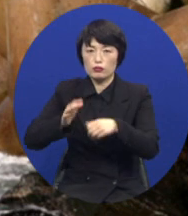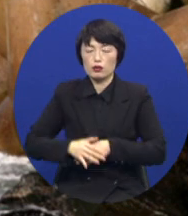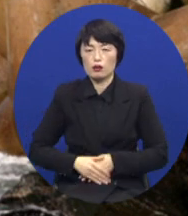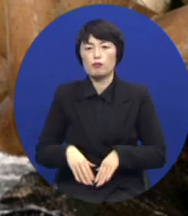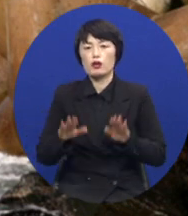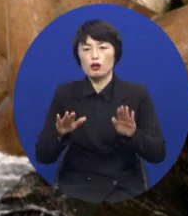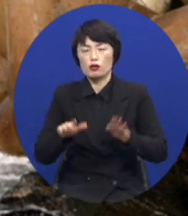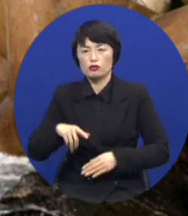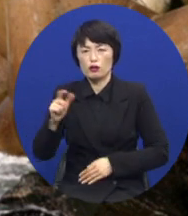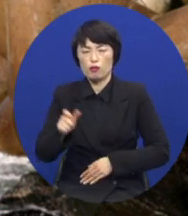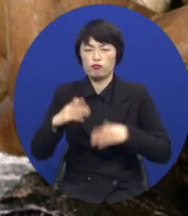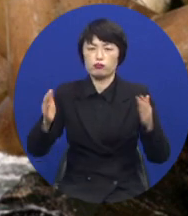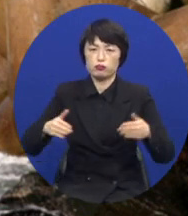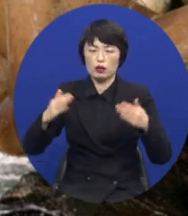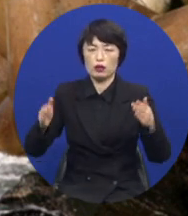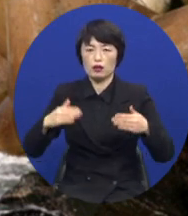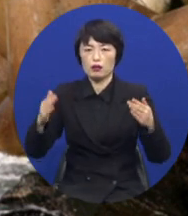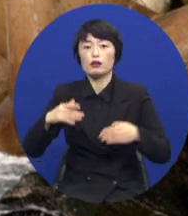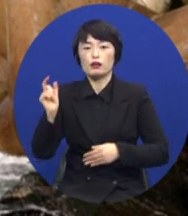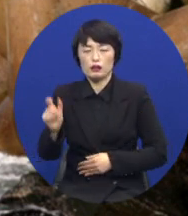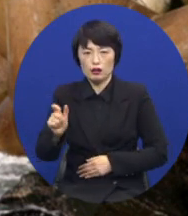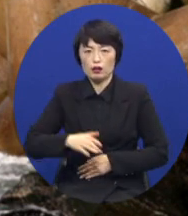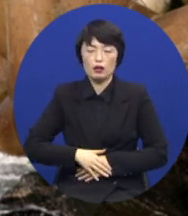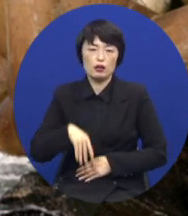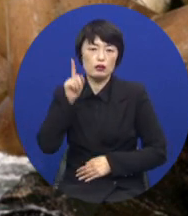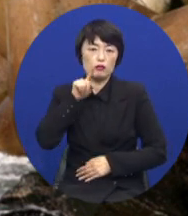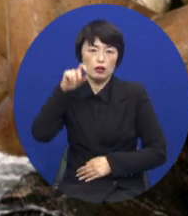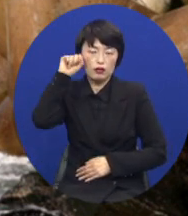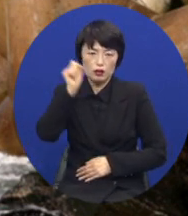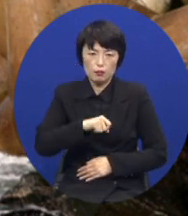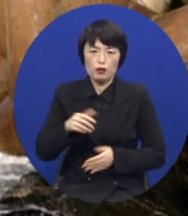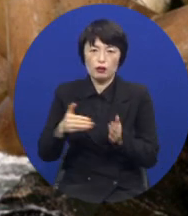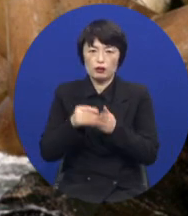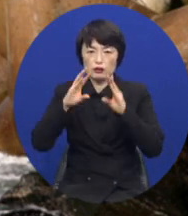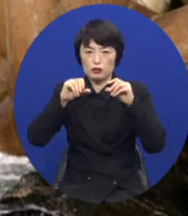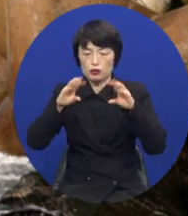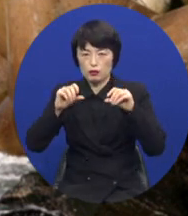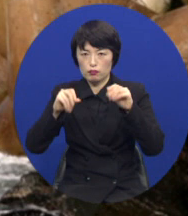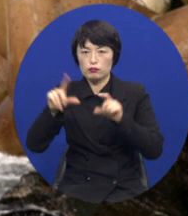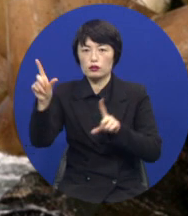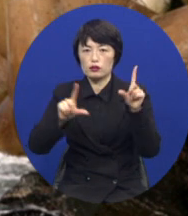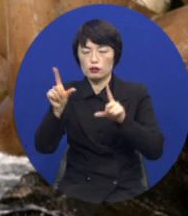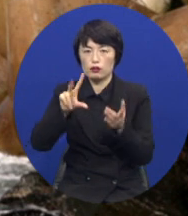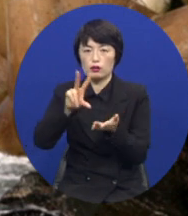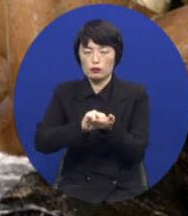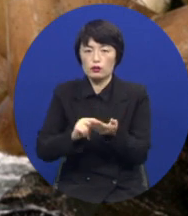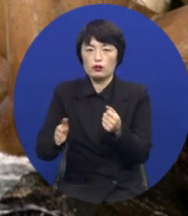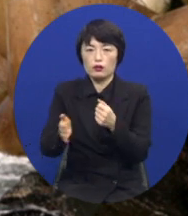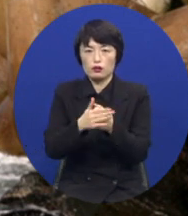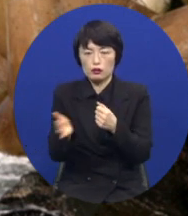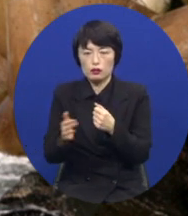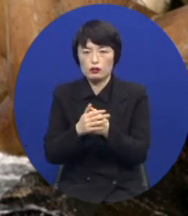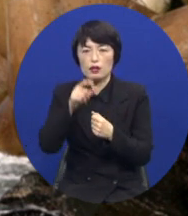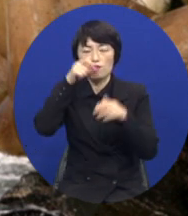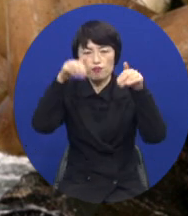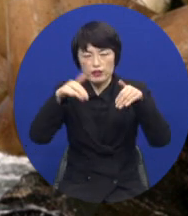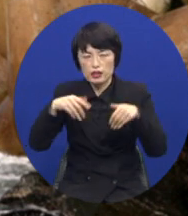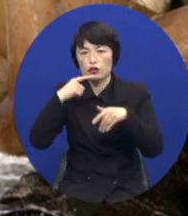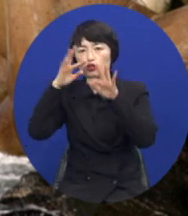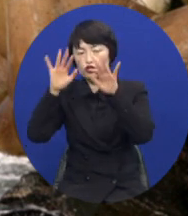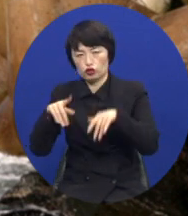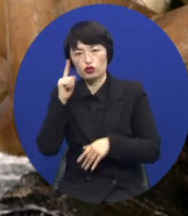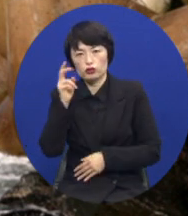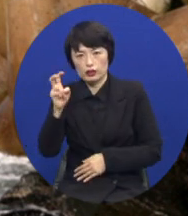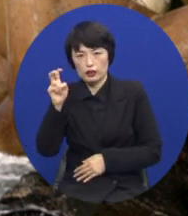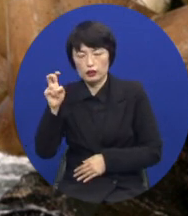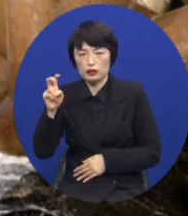강하게 불고 있습니다 내일 새벽까지 지형적인 영향으로 산지애 는 비난 온 의 예상 되고요 중산간 지역 에도 빗방울이